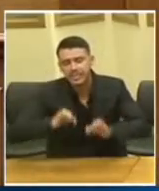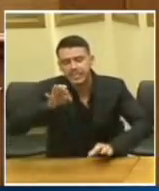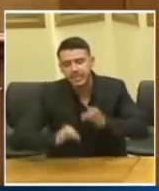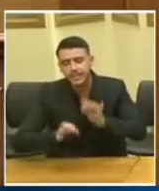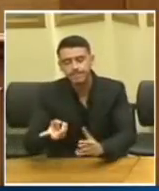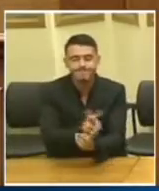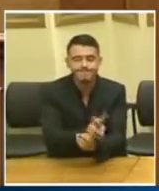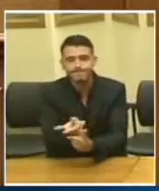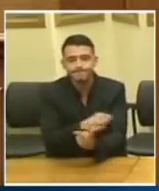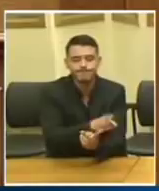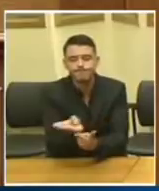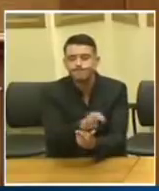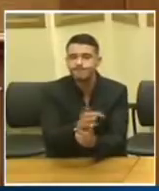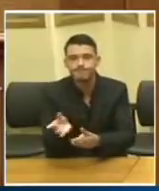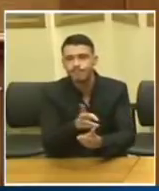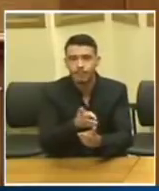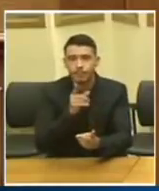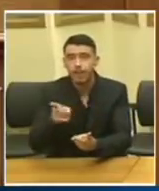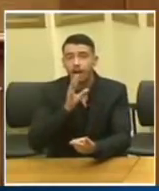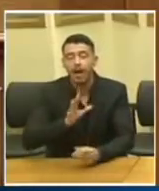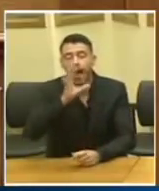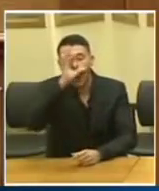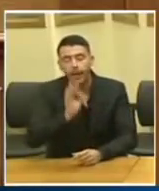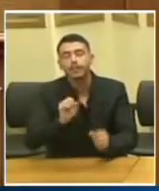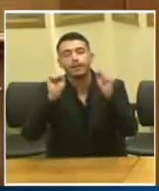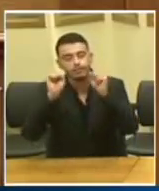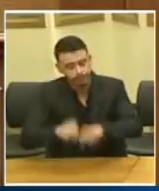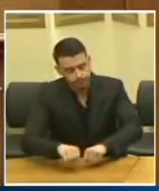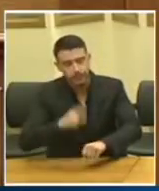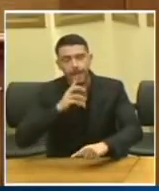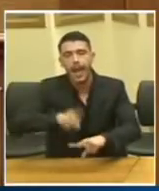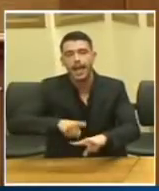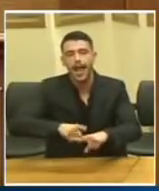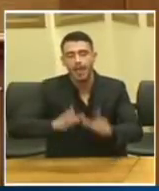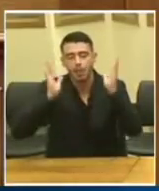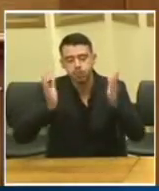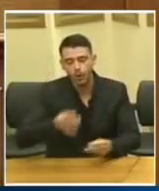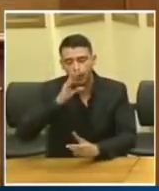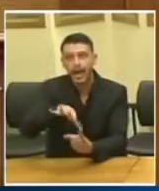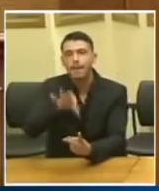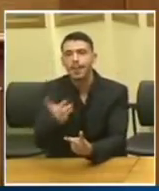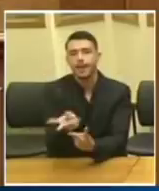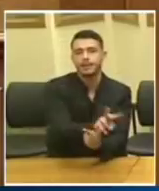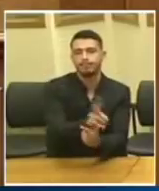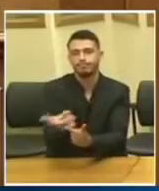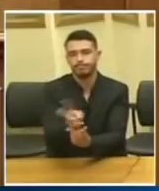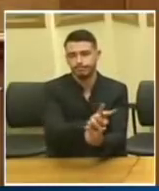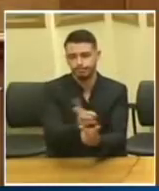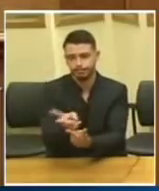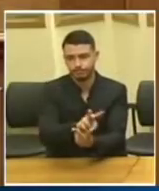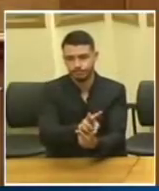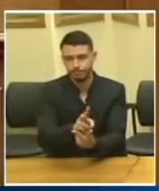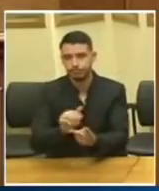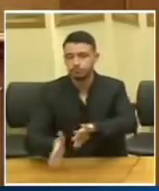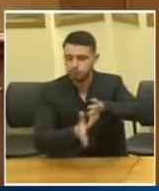Γι' αυτό το λόγο και ναι, η Ελλάδα έχει αυτήν την επιλογή. Πάμε παρακάτω. Λέτε